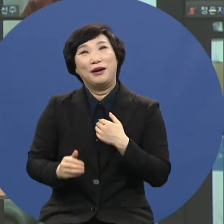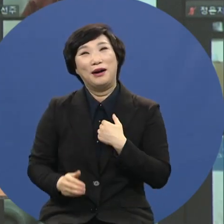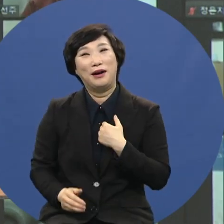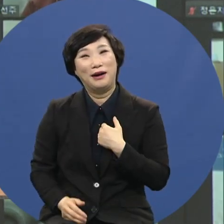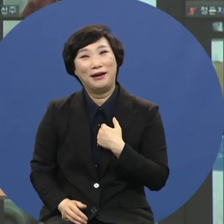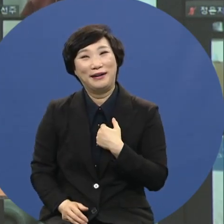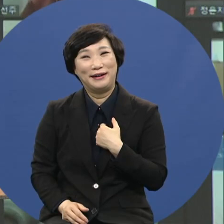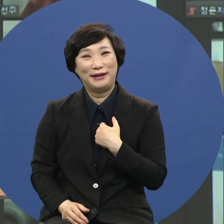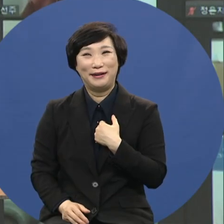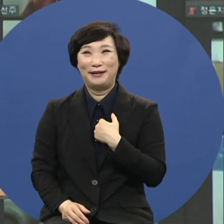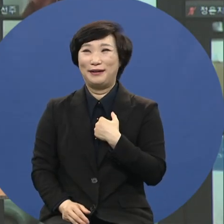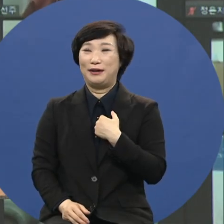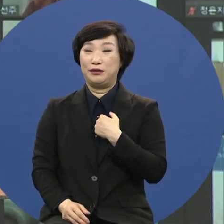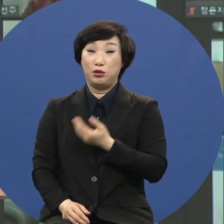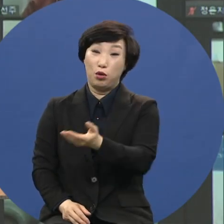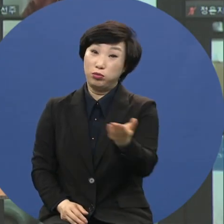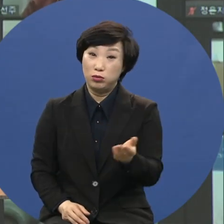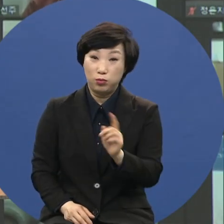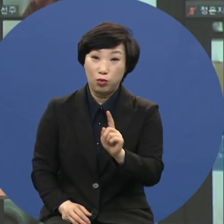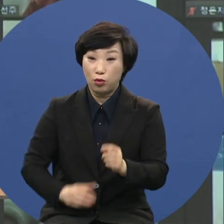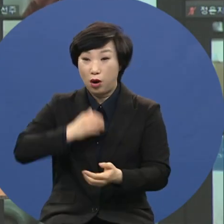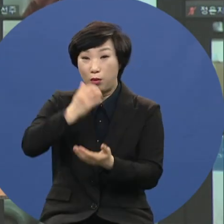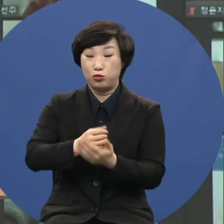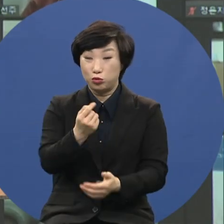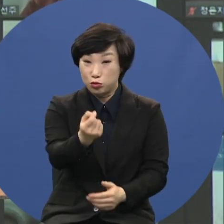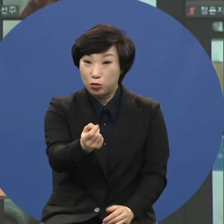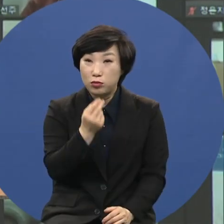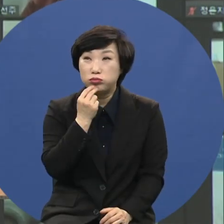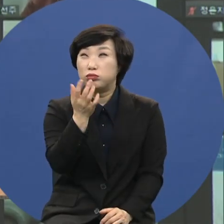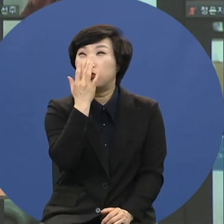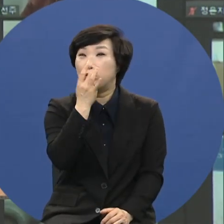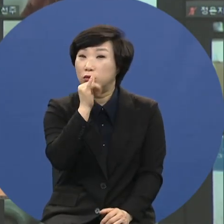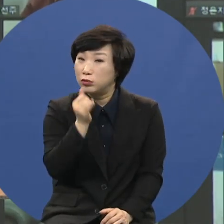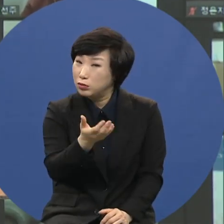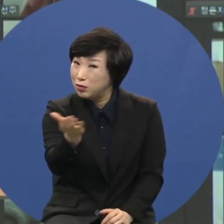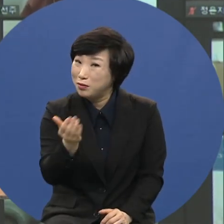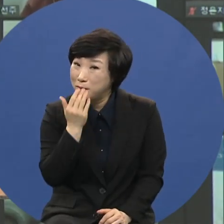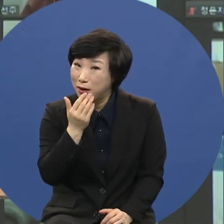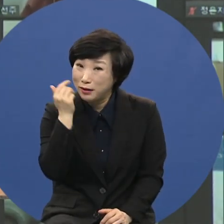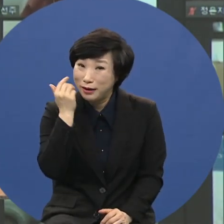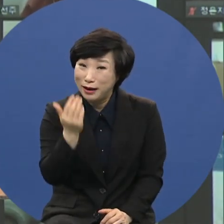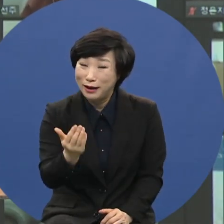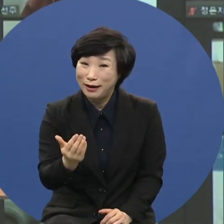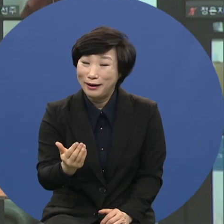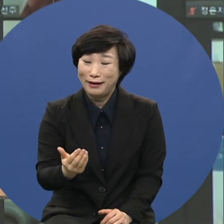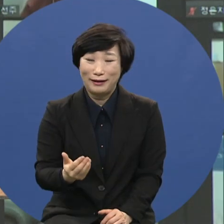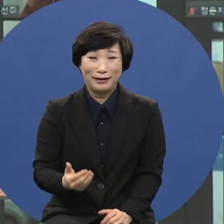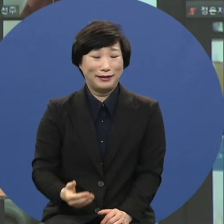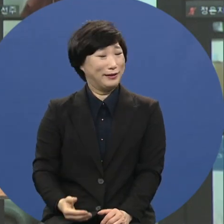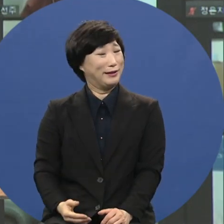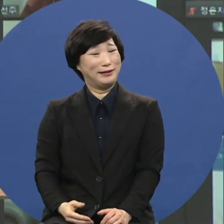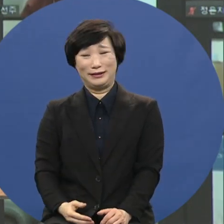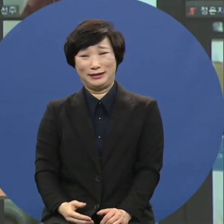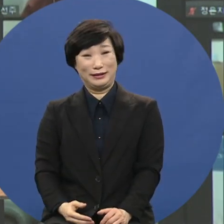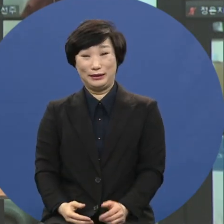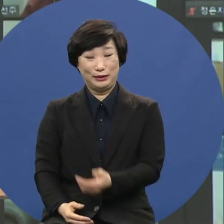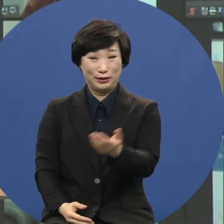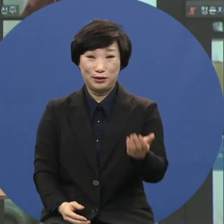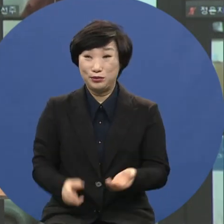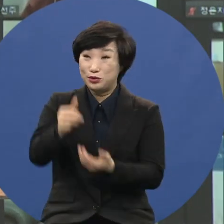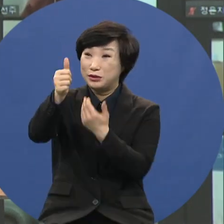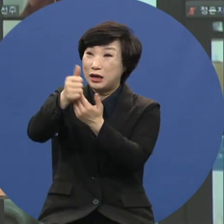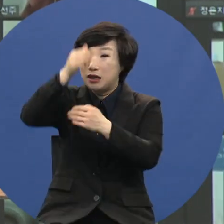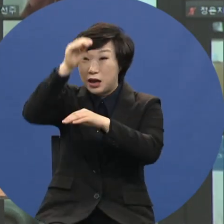살려내셨다는데 아무런 감동이 없어. 예, 이 주님께 예배하는